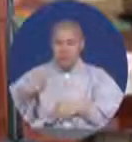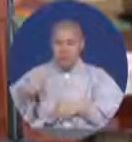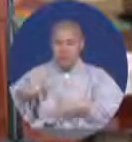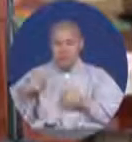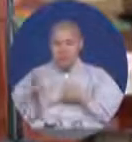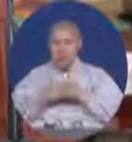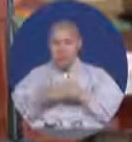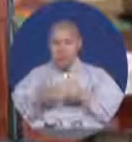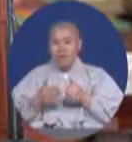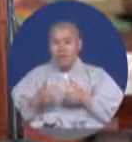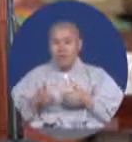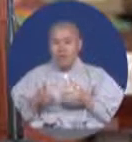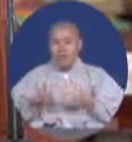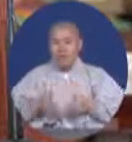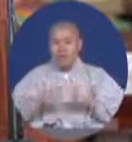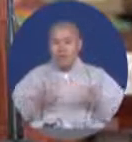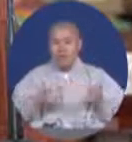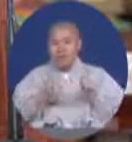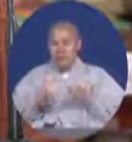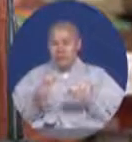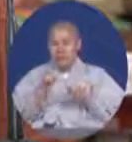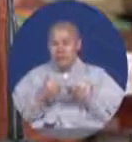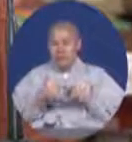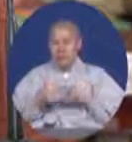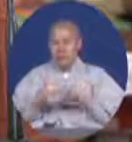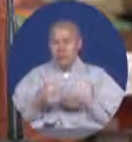이게 불생불멸인 줄은 꿈에도 모르는 거예요.